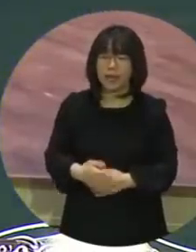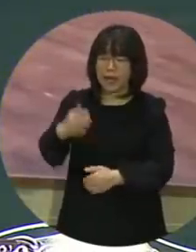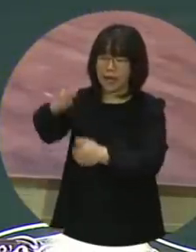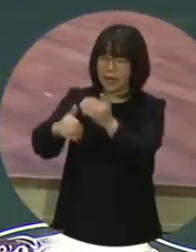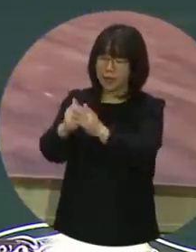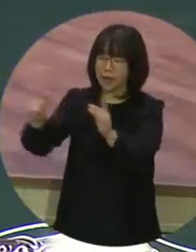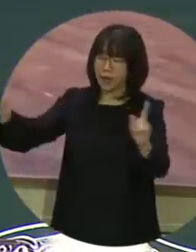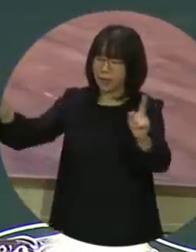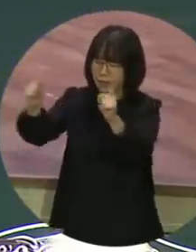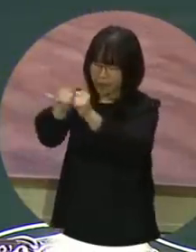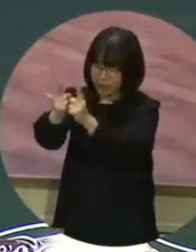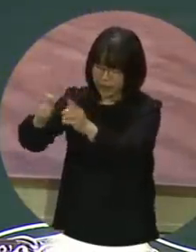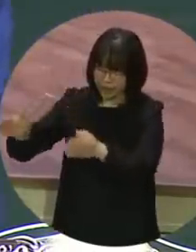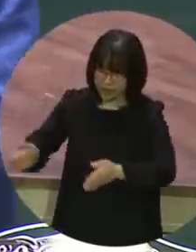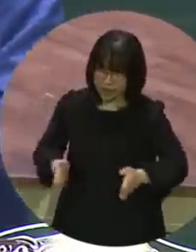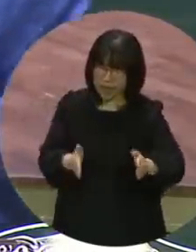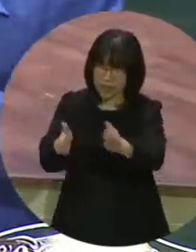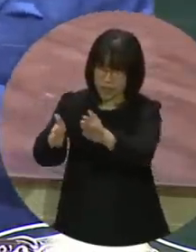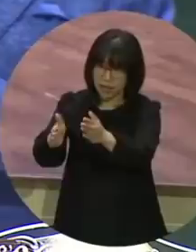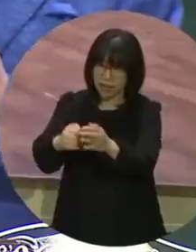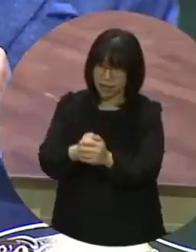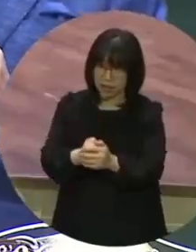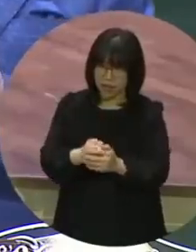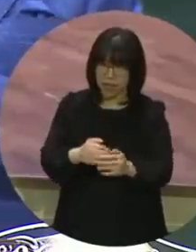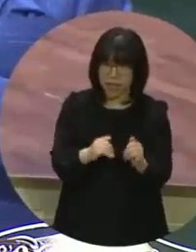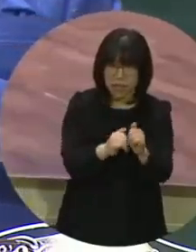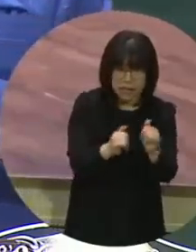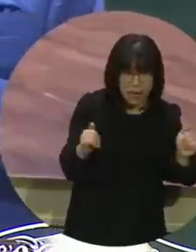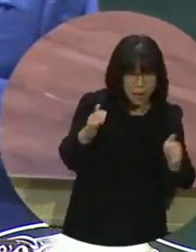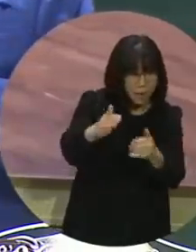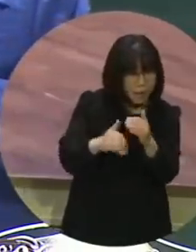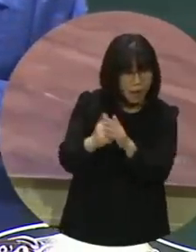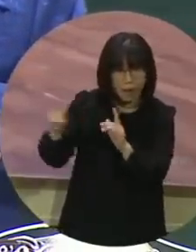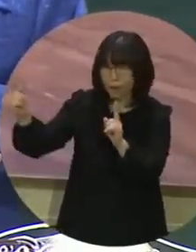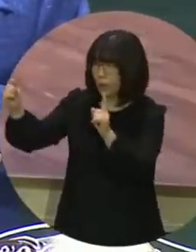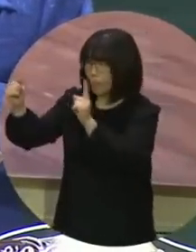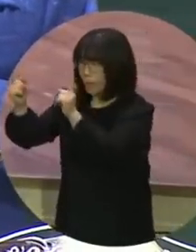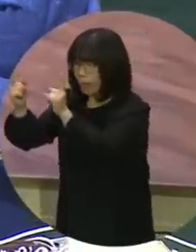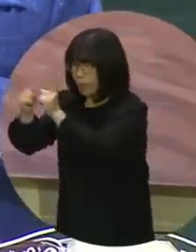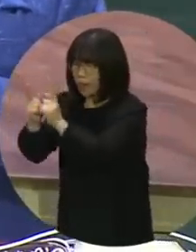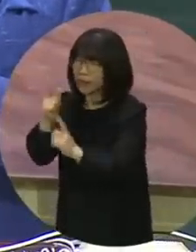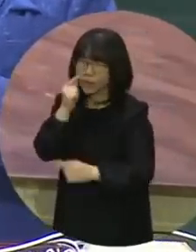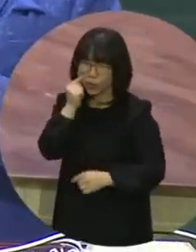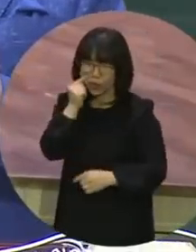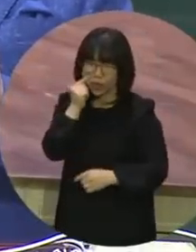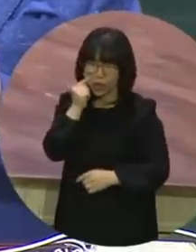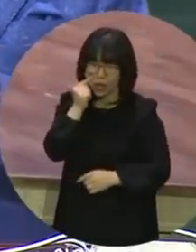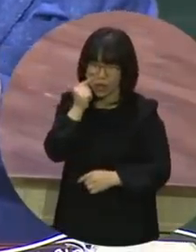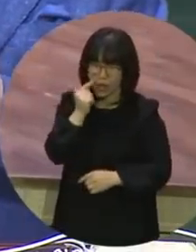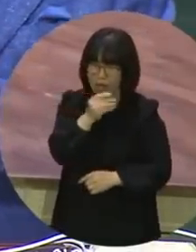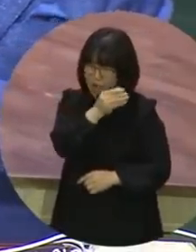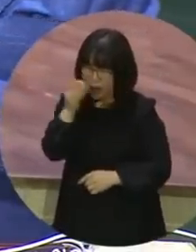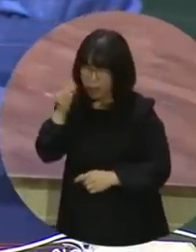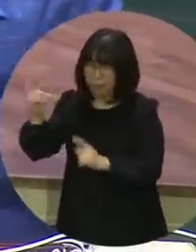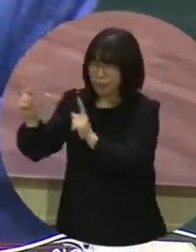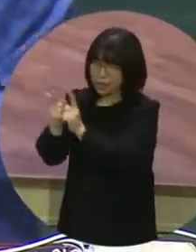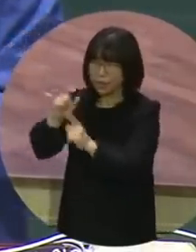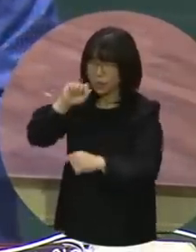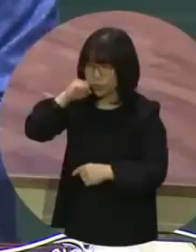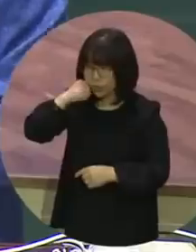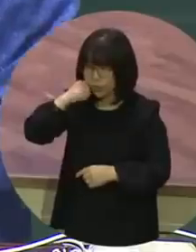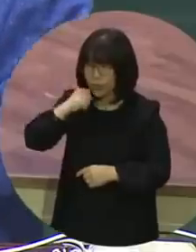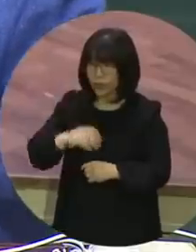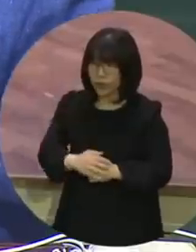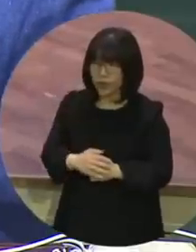길. 인간이 어떻게 감히 하나님 만납니까? 아니, 감히 어떻게 대통령 만나기도 힘든데